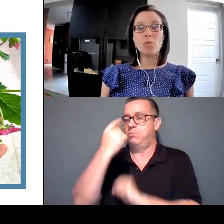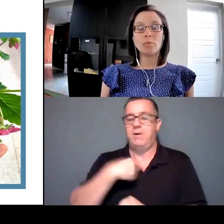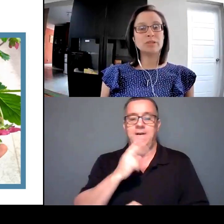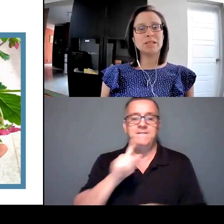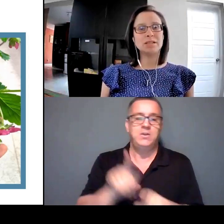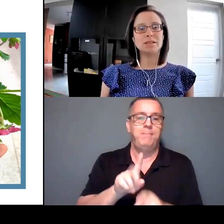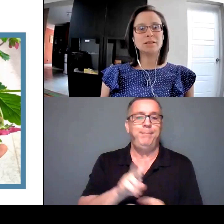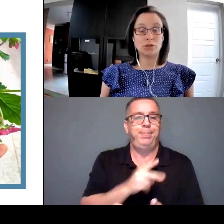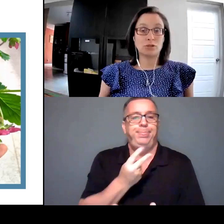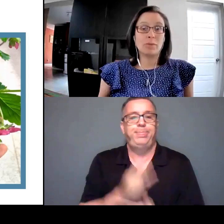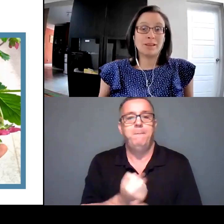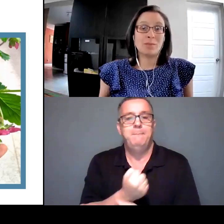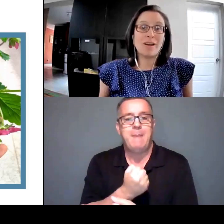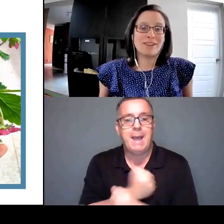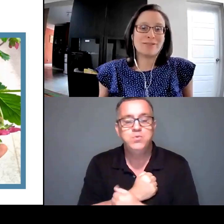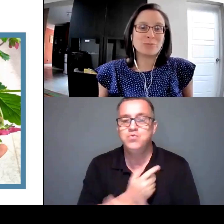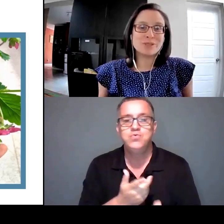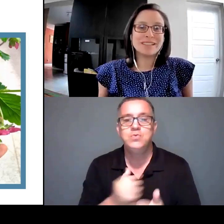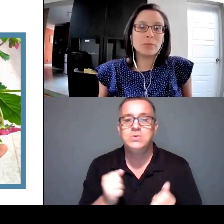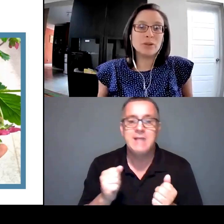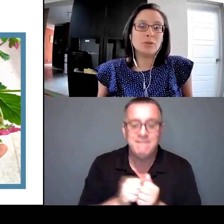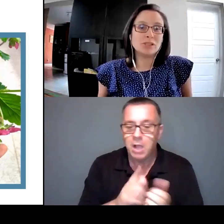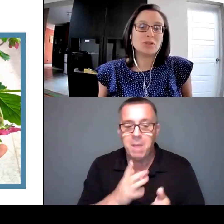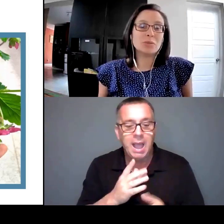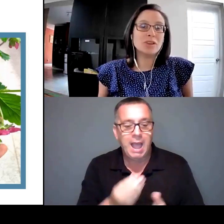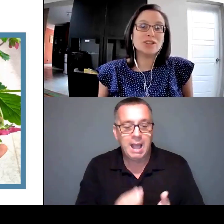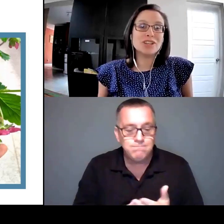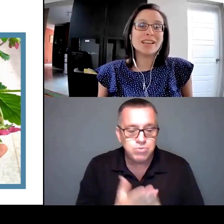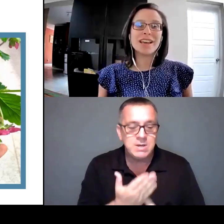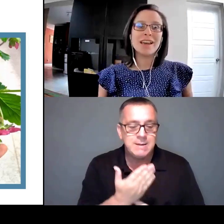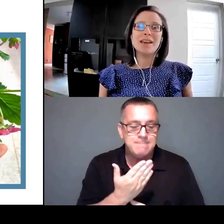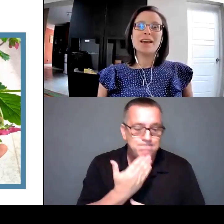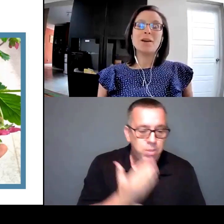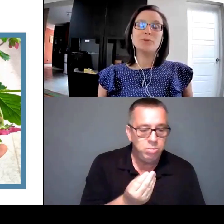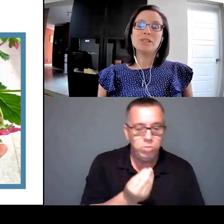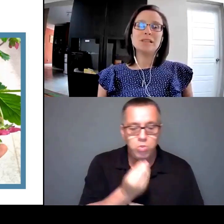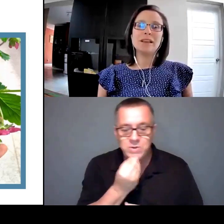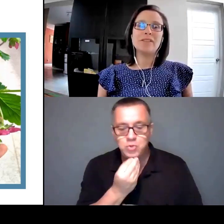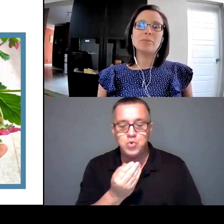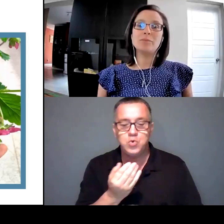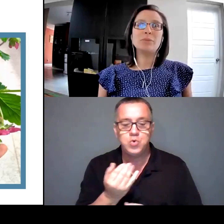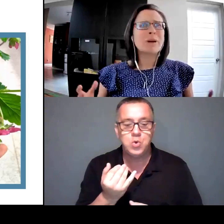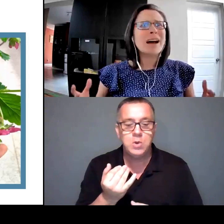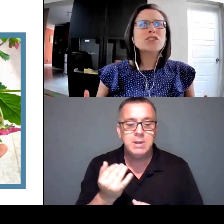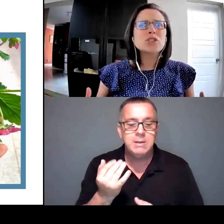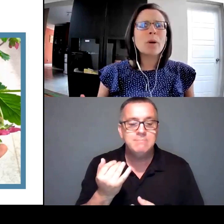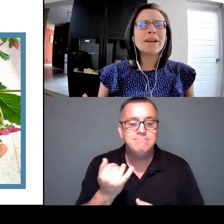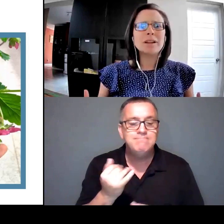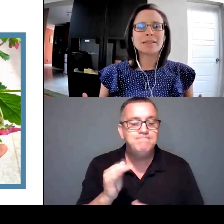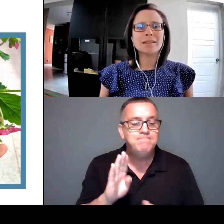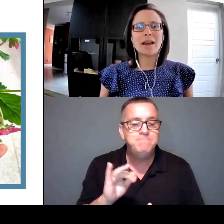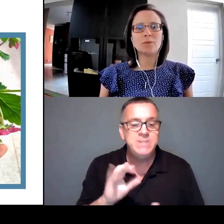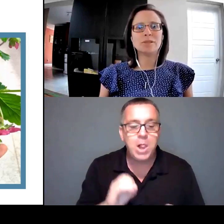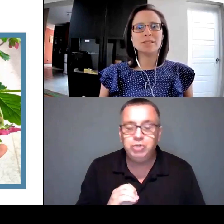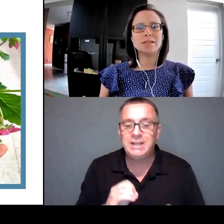amour, puis je suis tombée en amour avec faire pousser de la bonne nourriture biologique. Puis prendre soin de